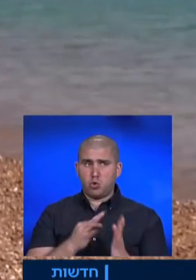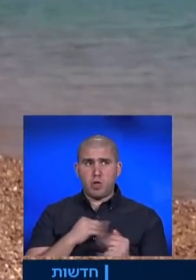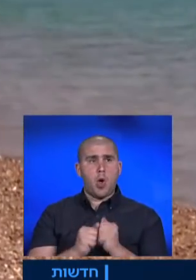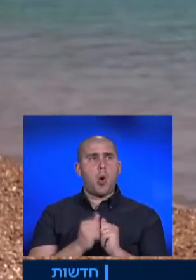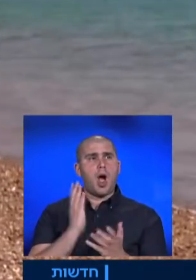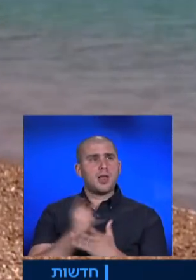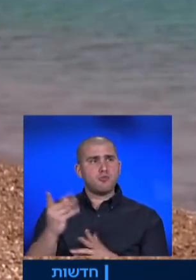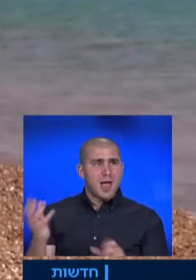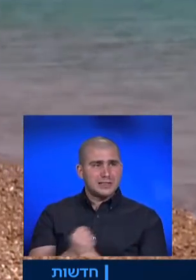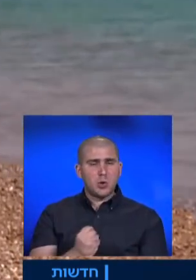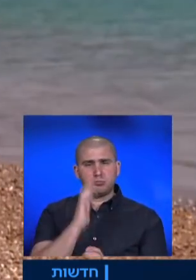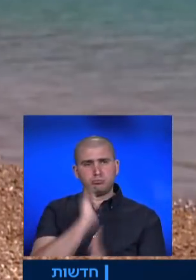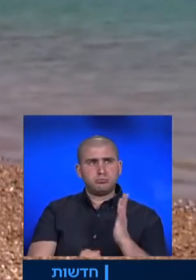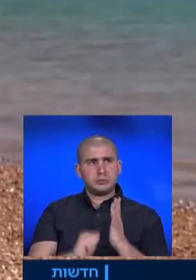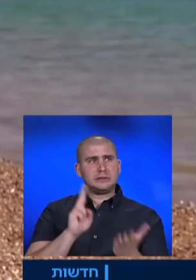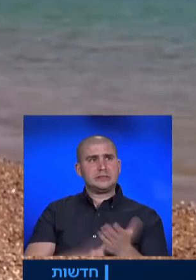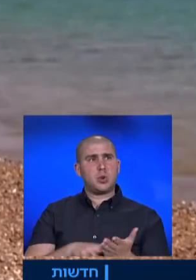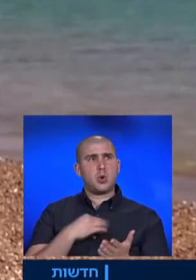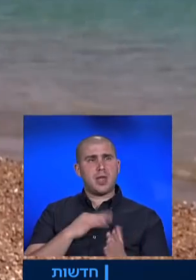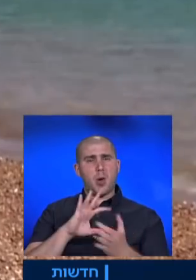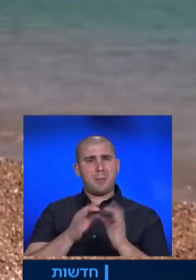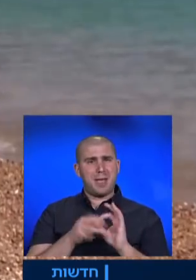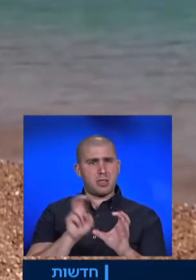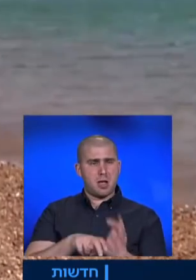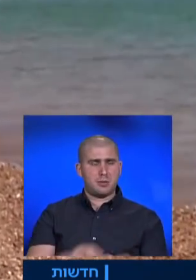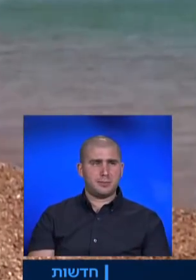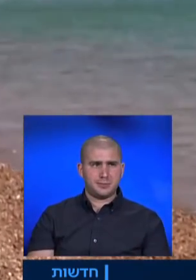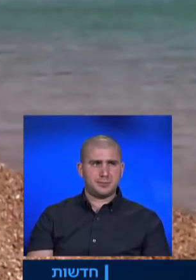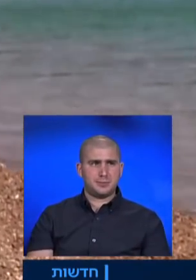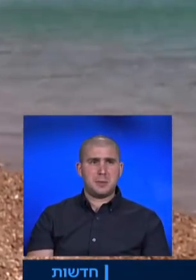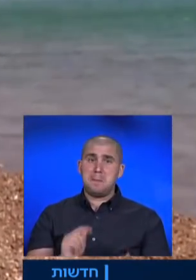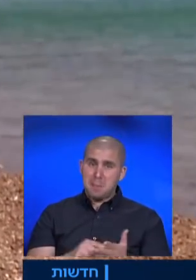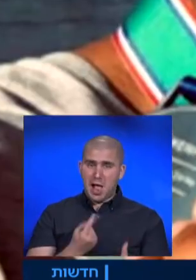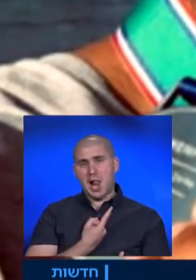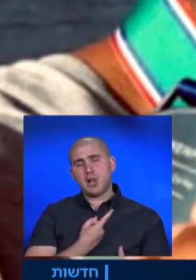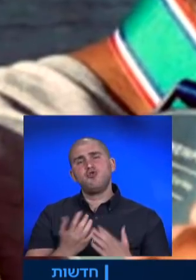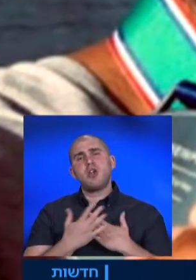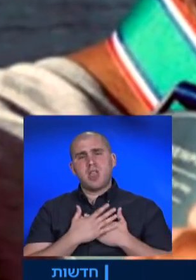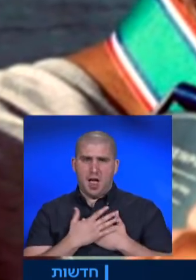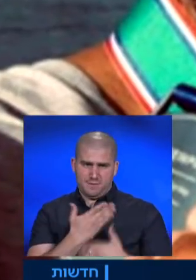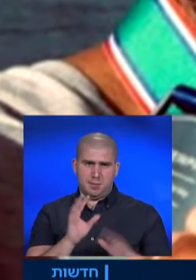לשלול ממני את הזכות לאולימפיאדה על זה שהתאהבתי.